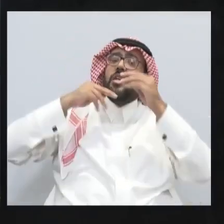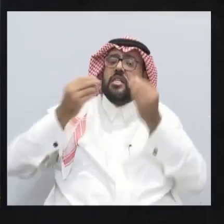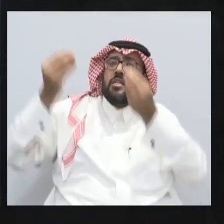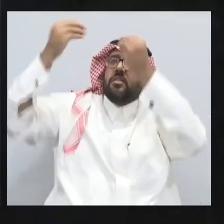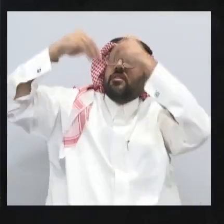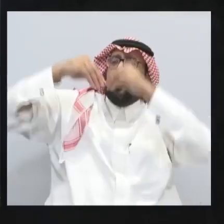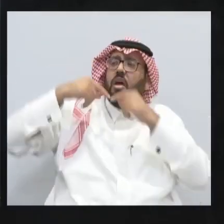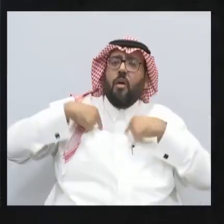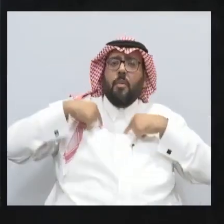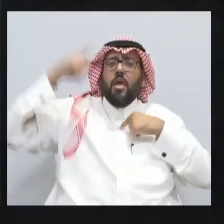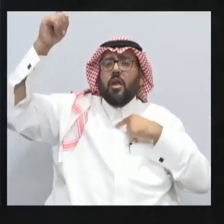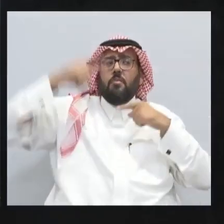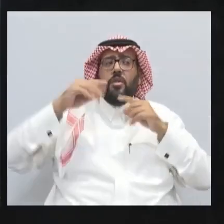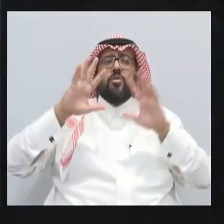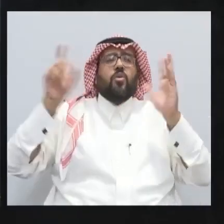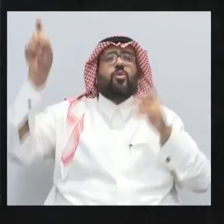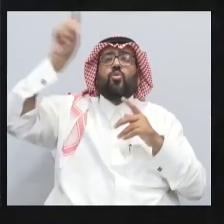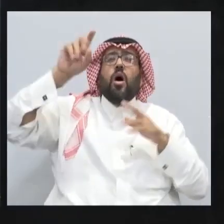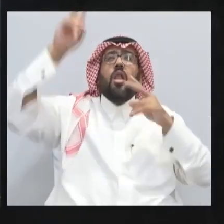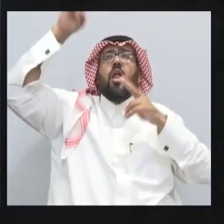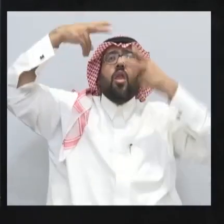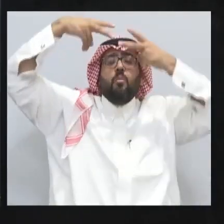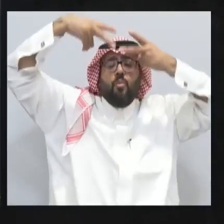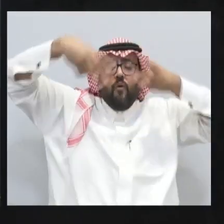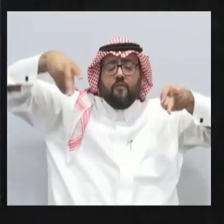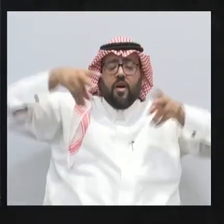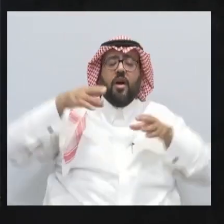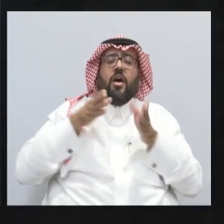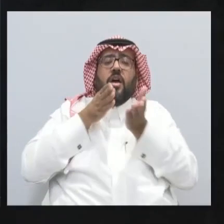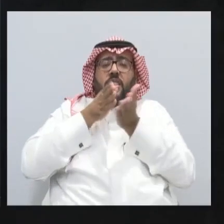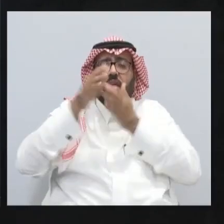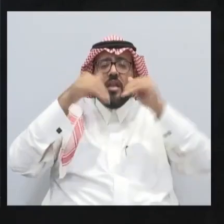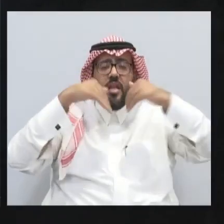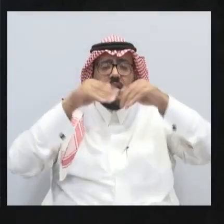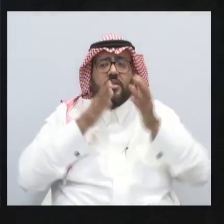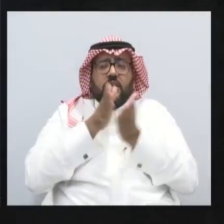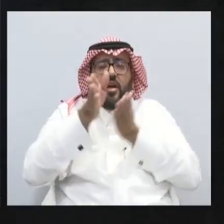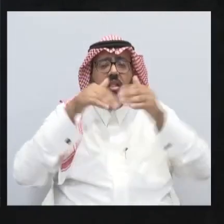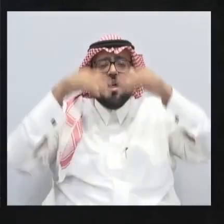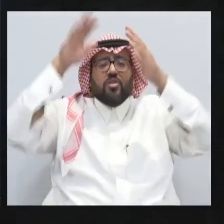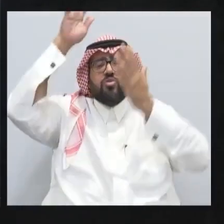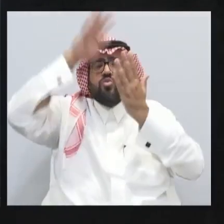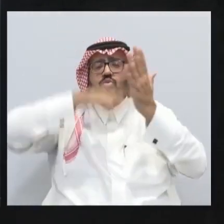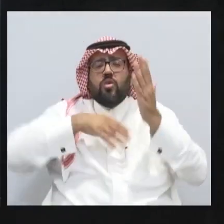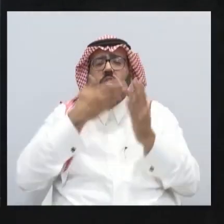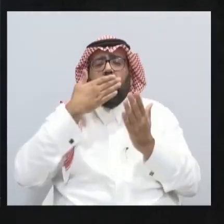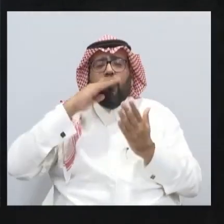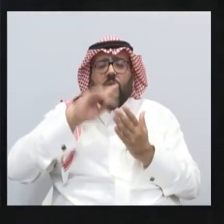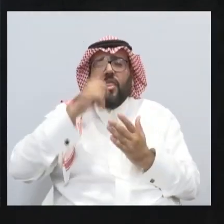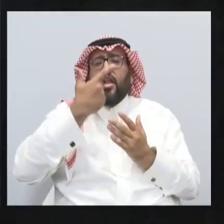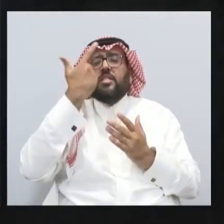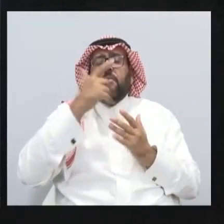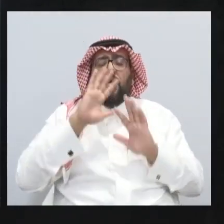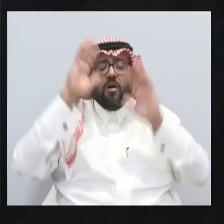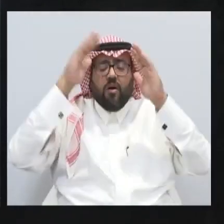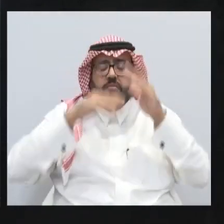هذه بيني وبين عبدي ثم تقول اهدنا الصراط المستقيم صراط الذين انعمت عليهم غير